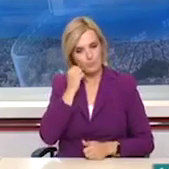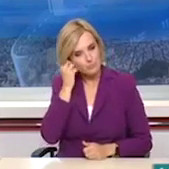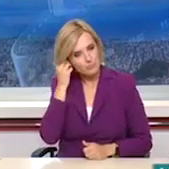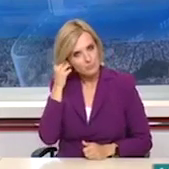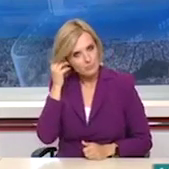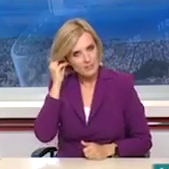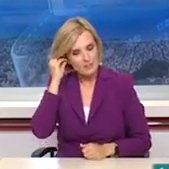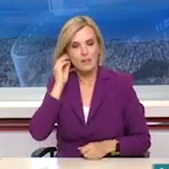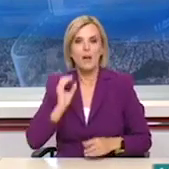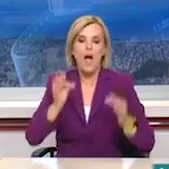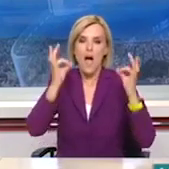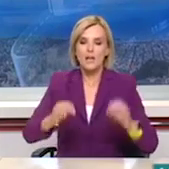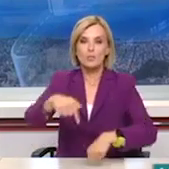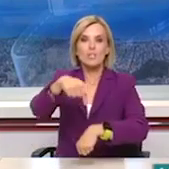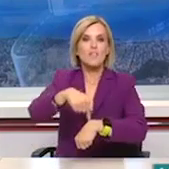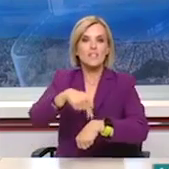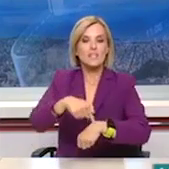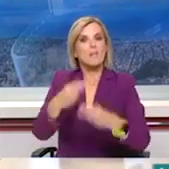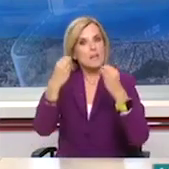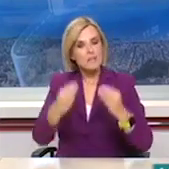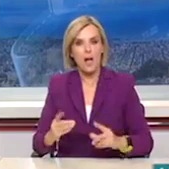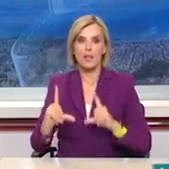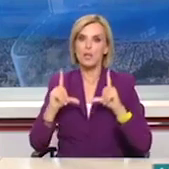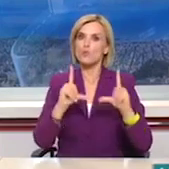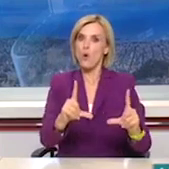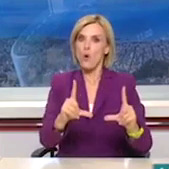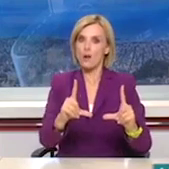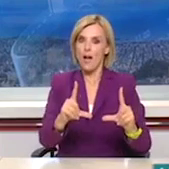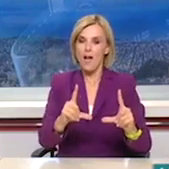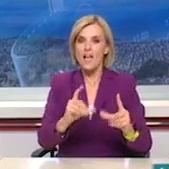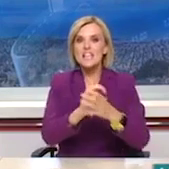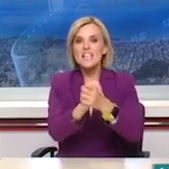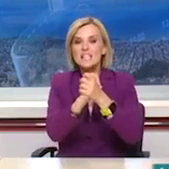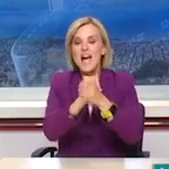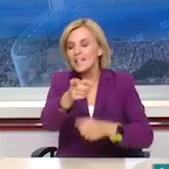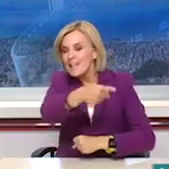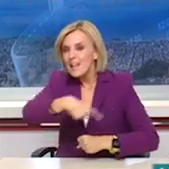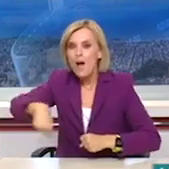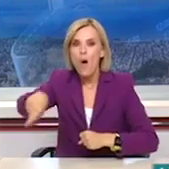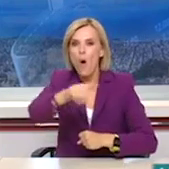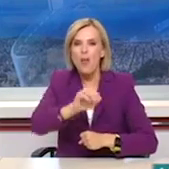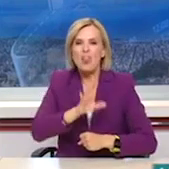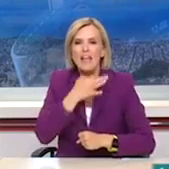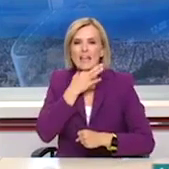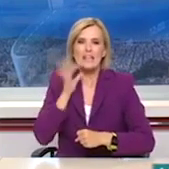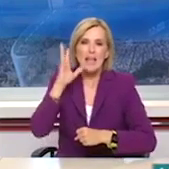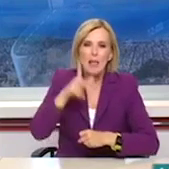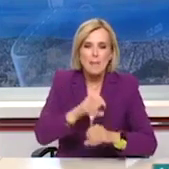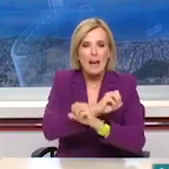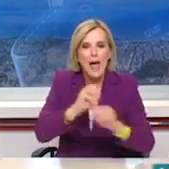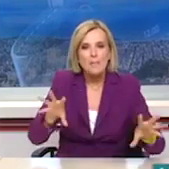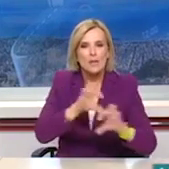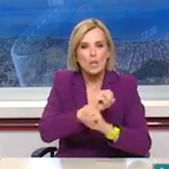τώρα η ώρα, μιας και η επιδημιολογική μας εικόνα είναι καλή, τόσο καλή χάρη σε όλους σας. Και δεν χρειάζεται αυτή η τακτική ενημέρωση. Ο